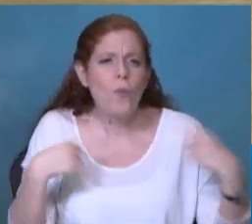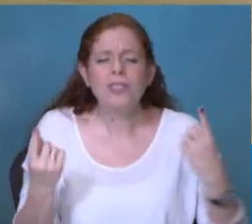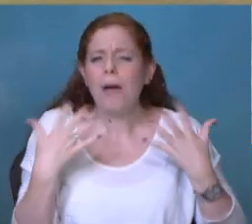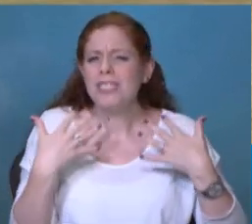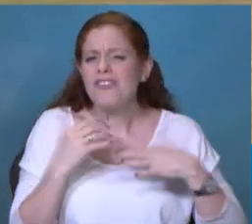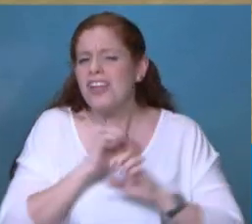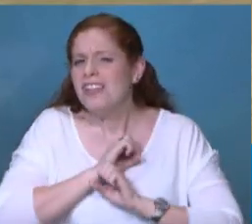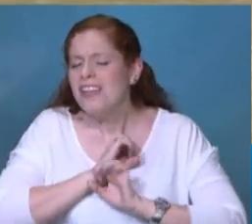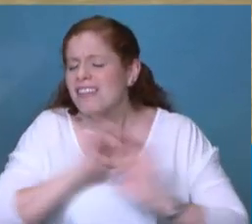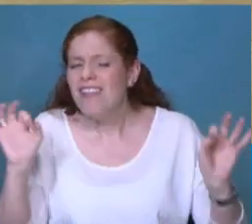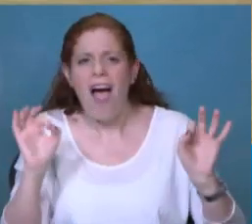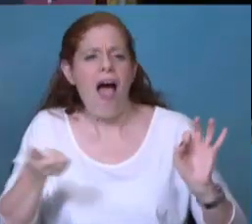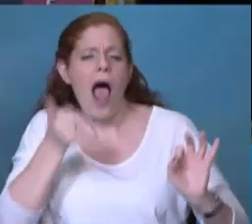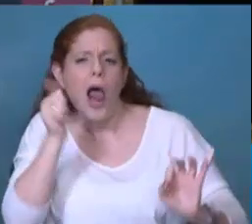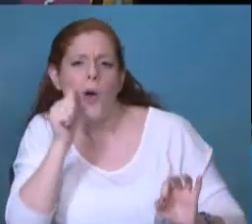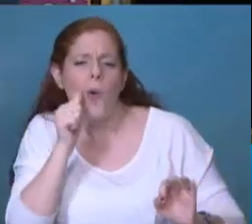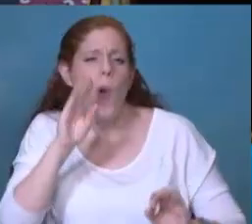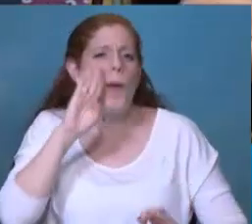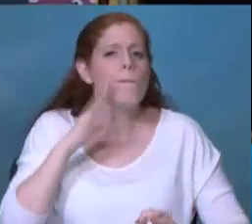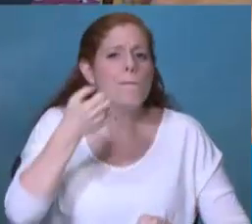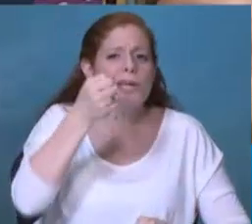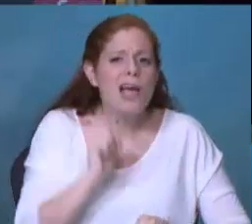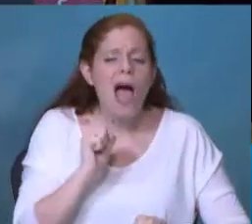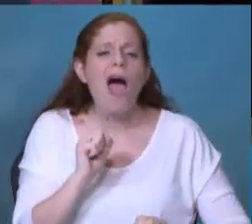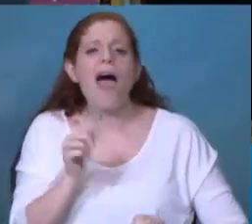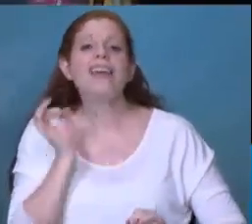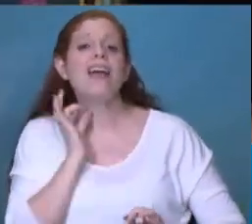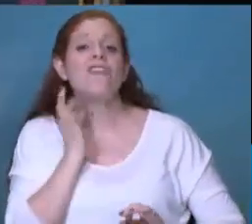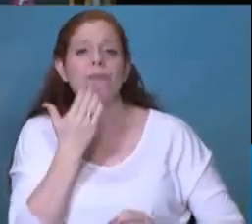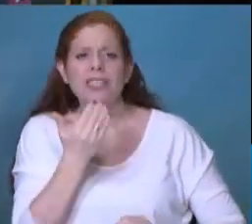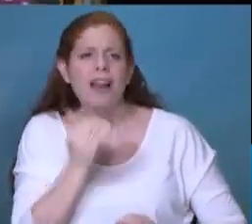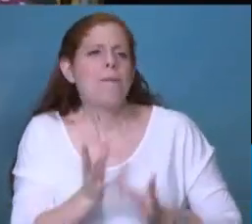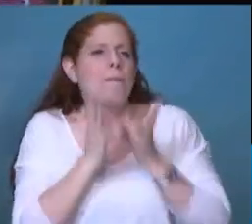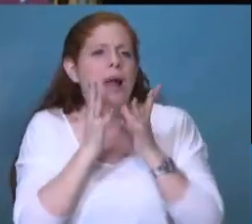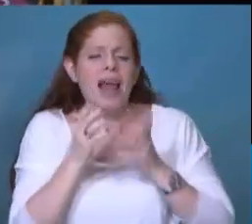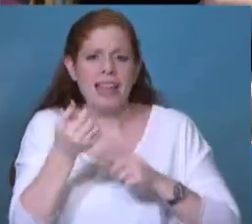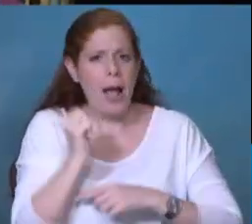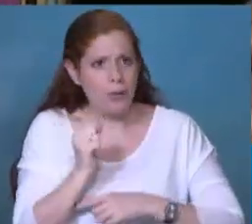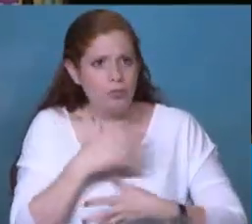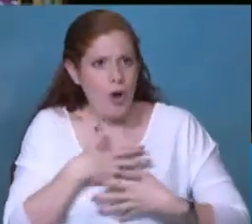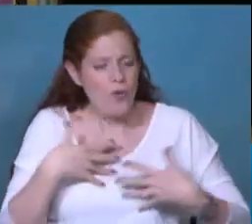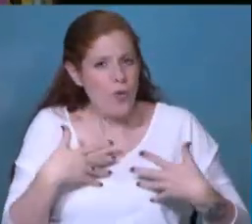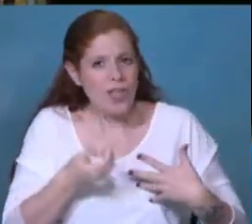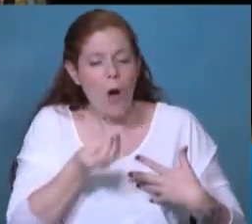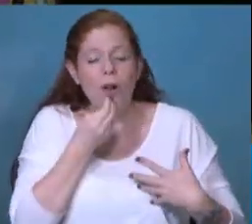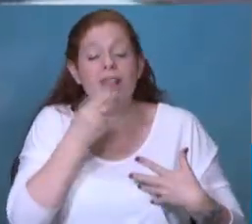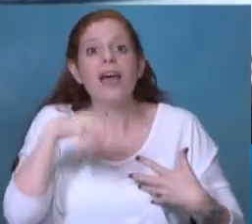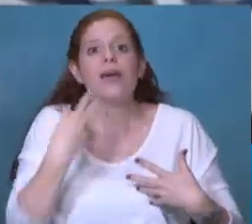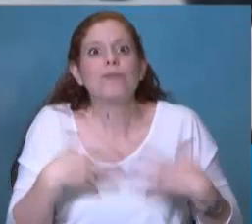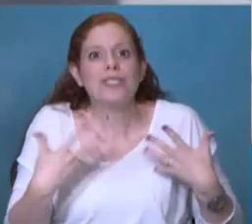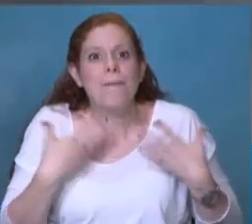נהדר, אלכוהול, בירה, יקבים ישראלים, מלא תיירים שיחוו את הקולינריה הישראלית, הולך כאן להיות